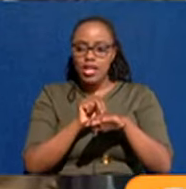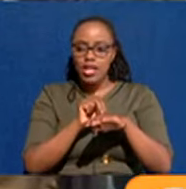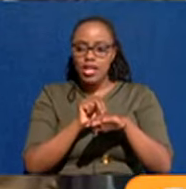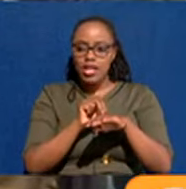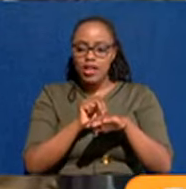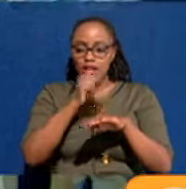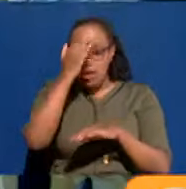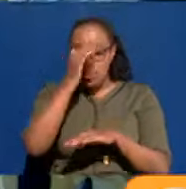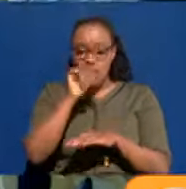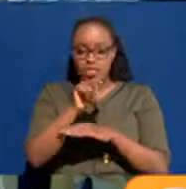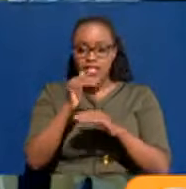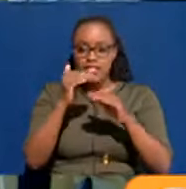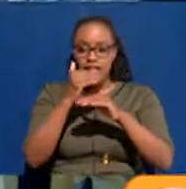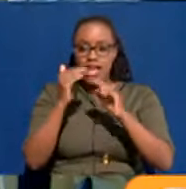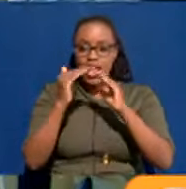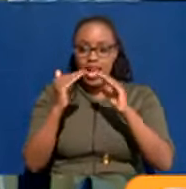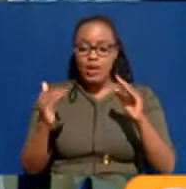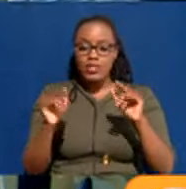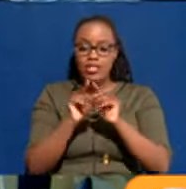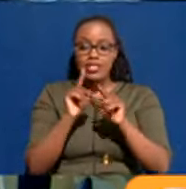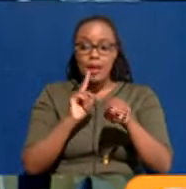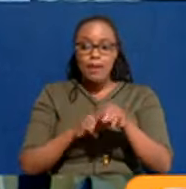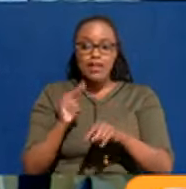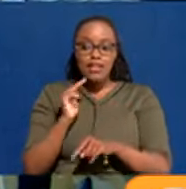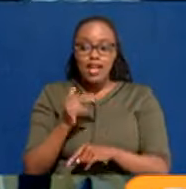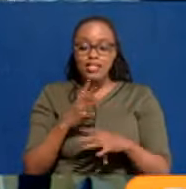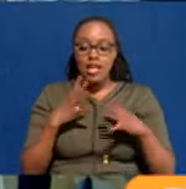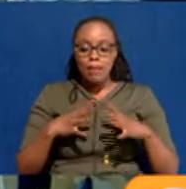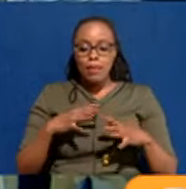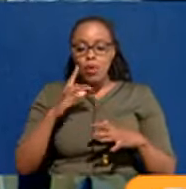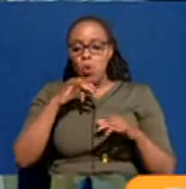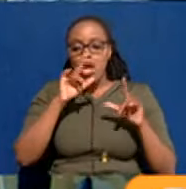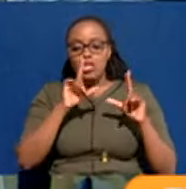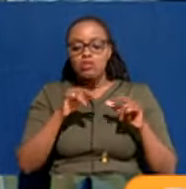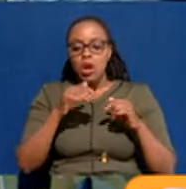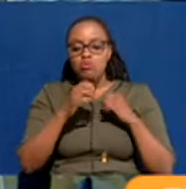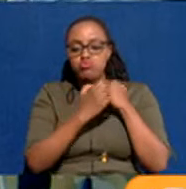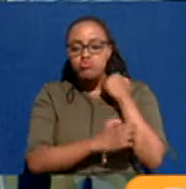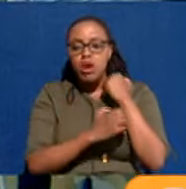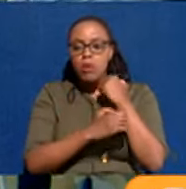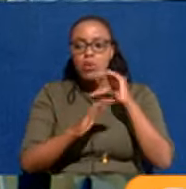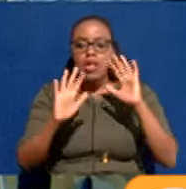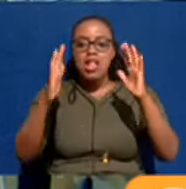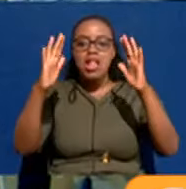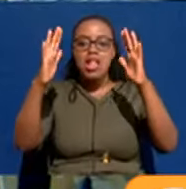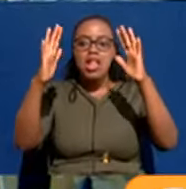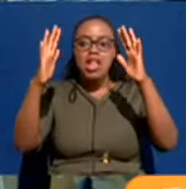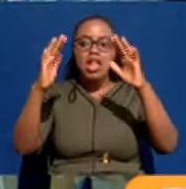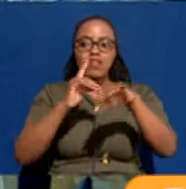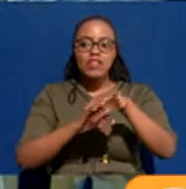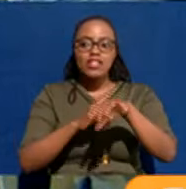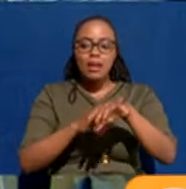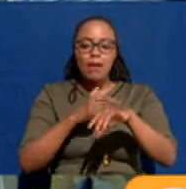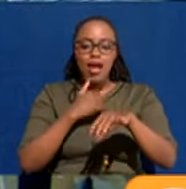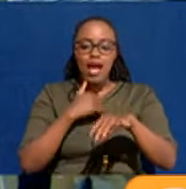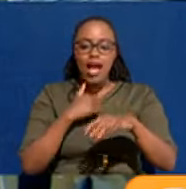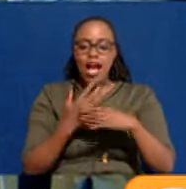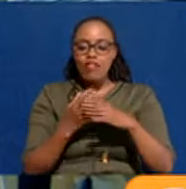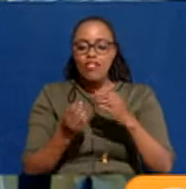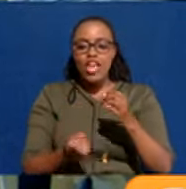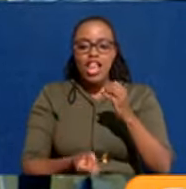Sababu hizo nyumba hata wakati sisi walalahoi, tunaenda kupiga makofi wakati kuna groundbreaking.